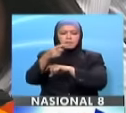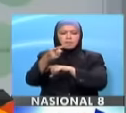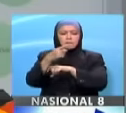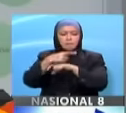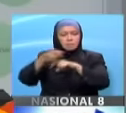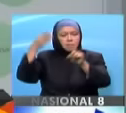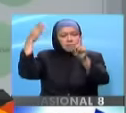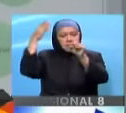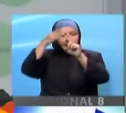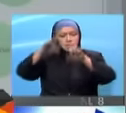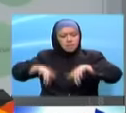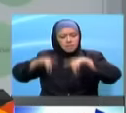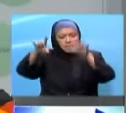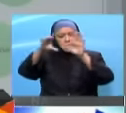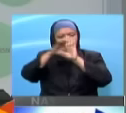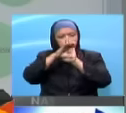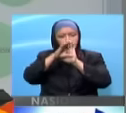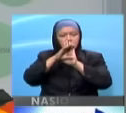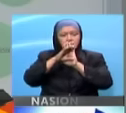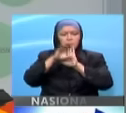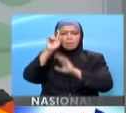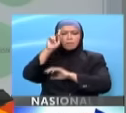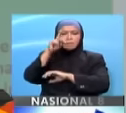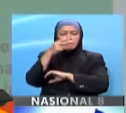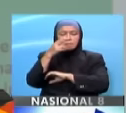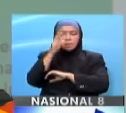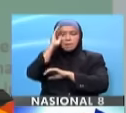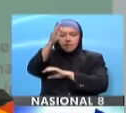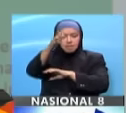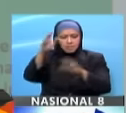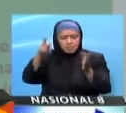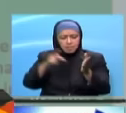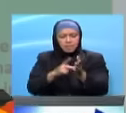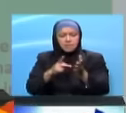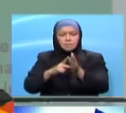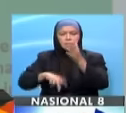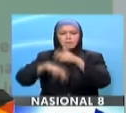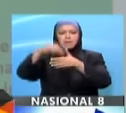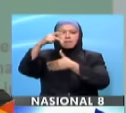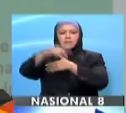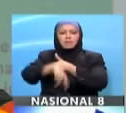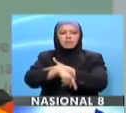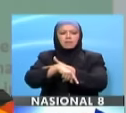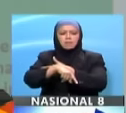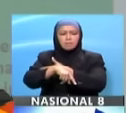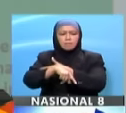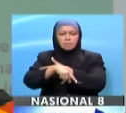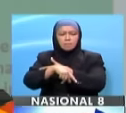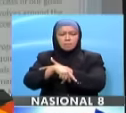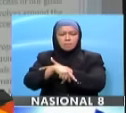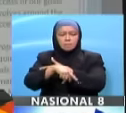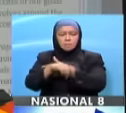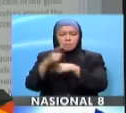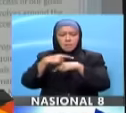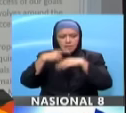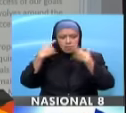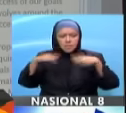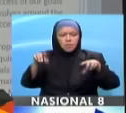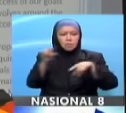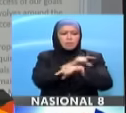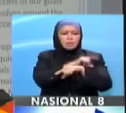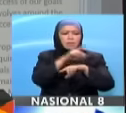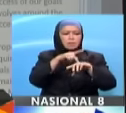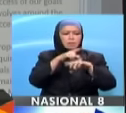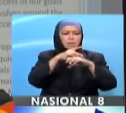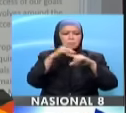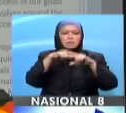contoh, KHM akan memperkenalkan program Hooking to Hockey. Program ini telah digunapakai di peringkat sekolah di Australia